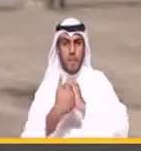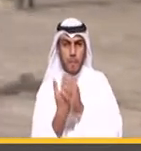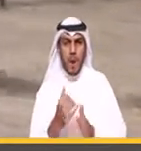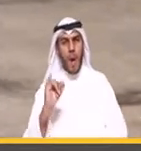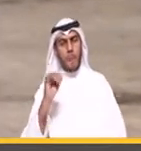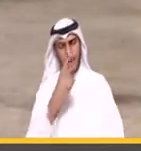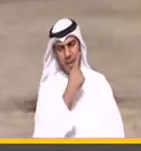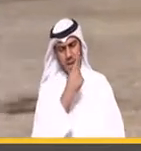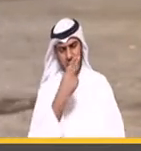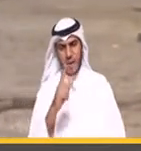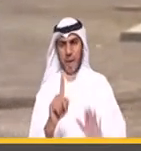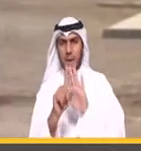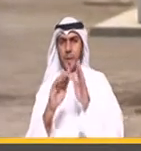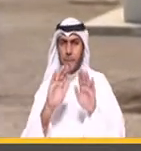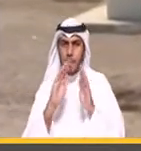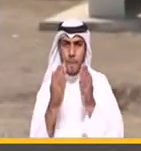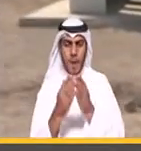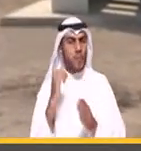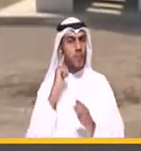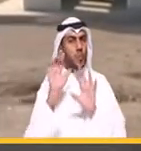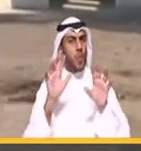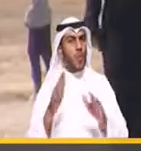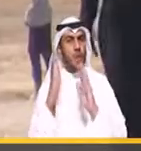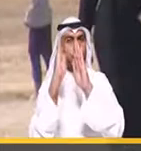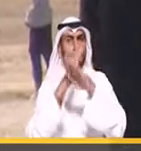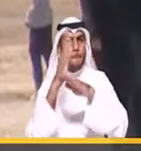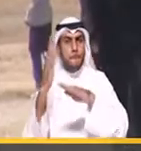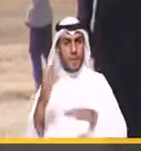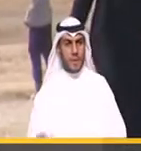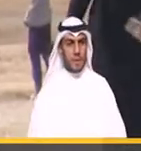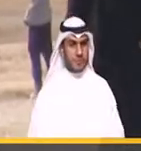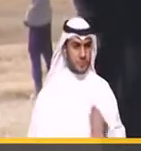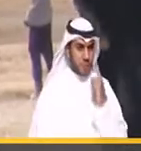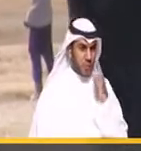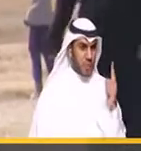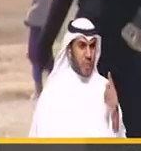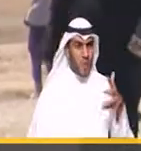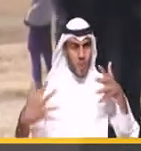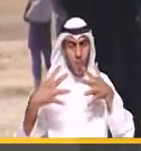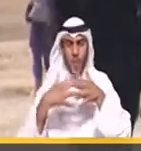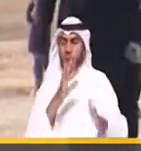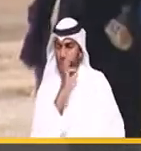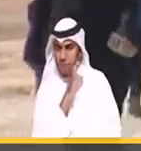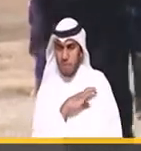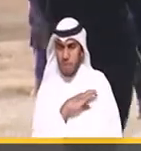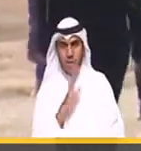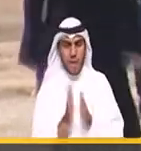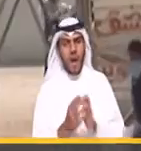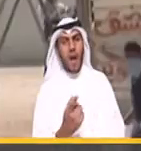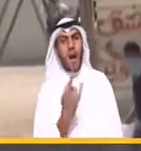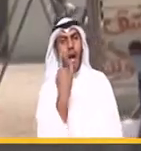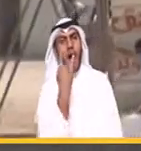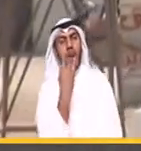وغرف للامام ونظام صوتي ومكتب ويستفيد من القريه النموذجيه الكويتيه عشرات الالاف من